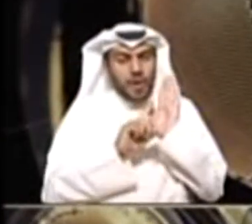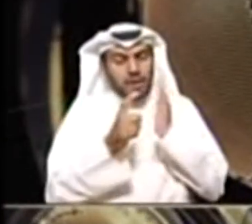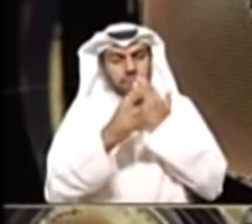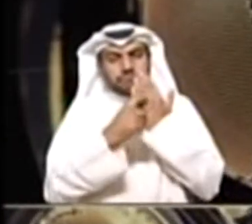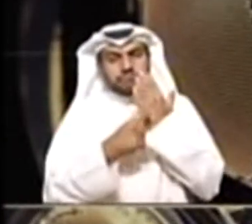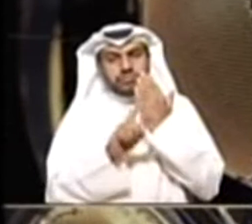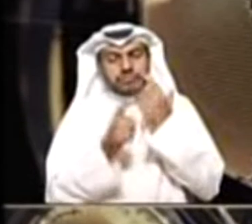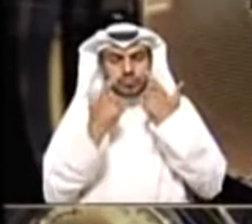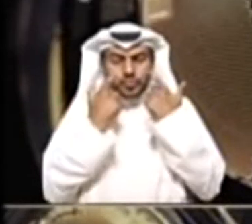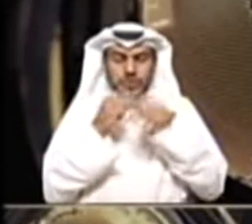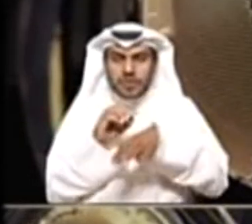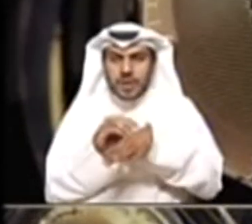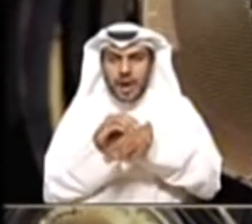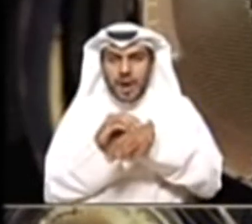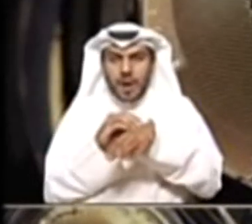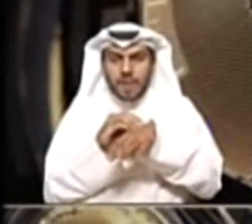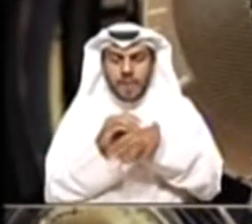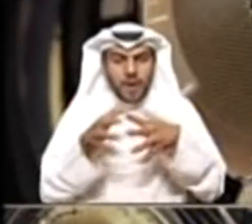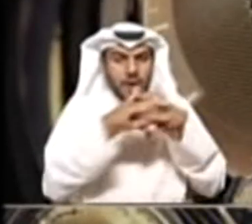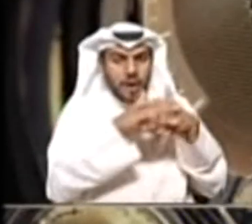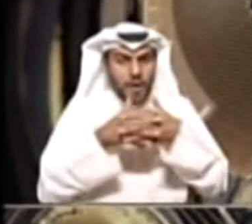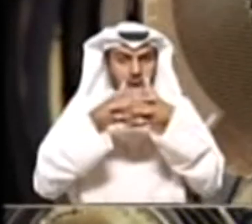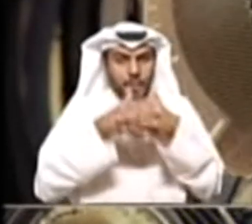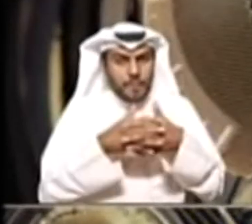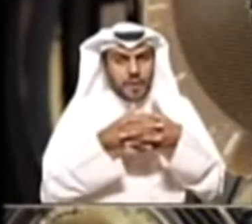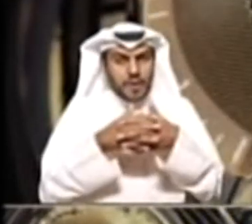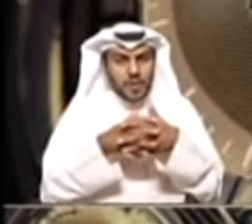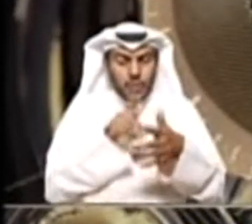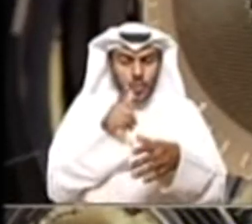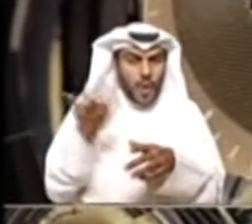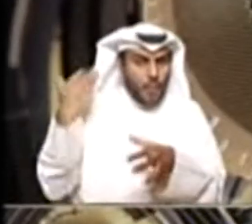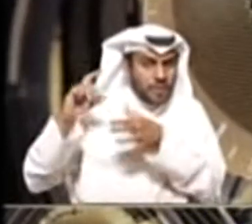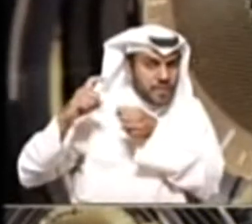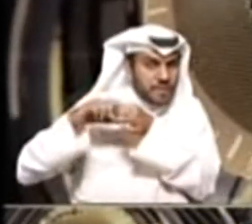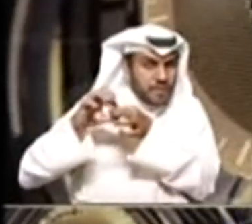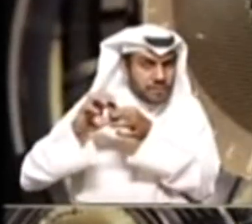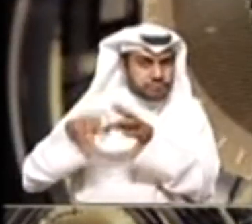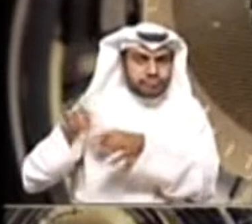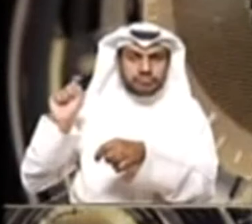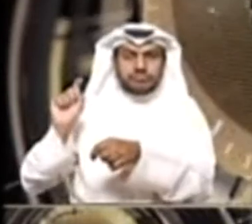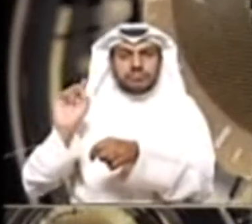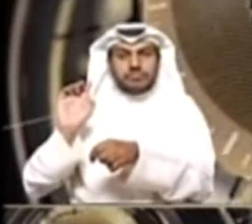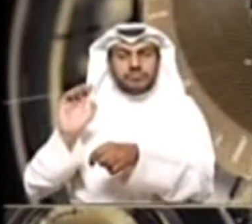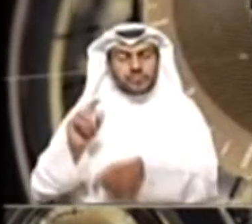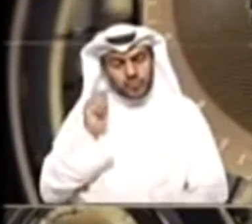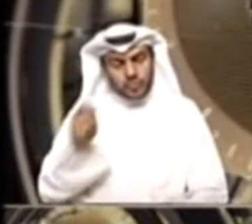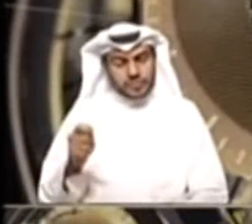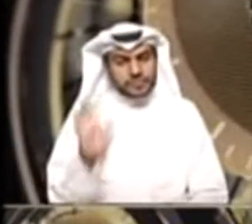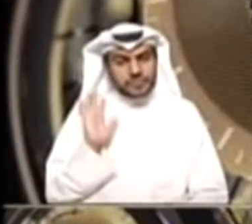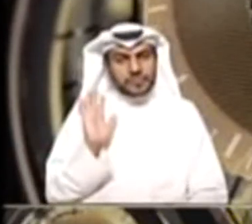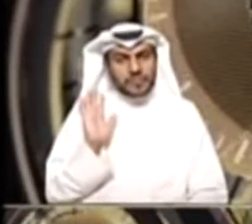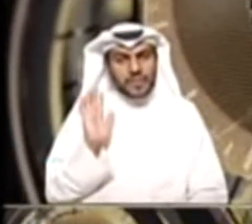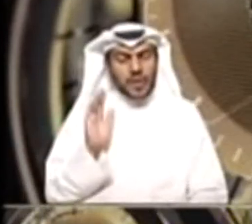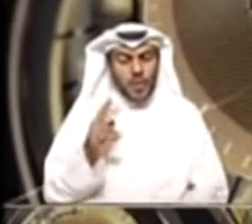الدولية للطاقة الذرية. واستطرد المصدر بأن دولة الكويت